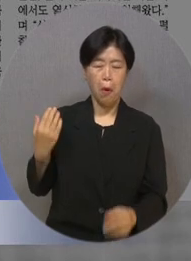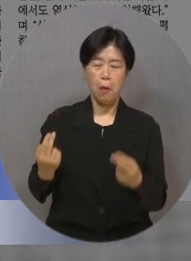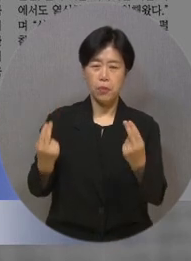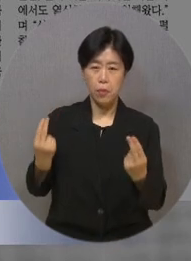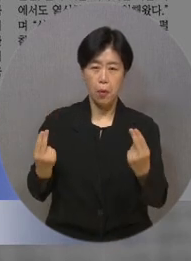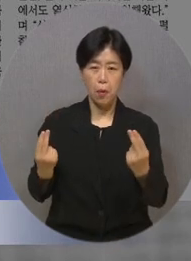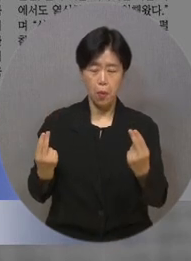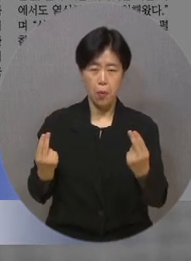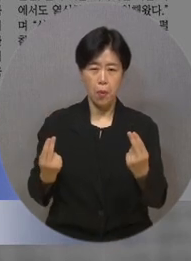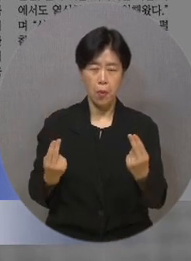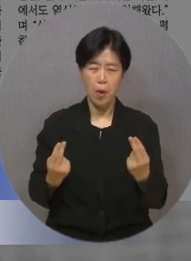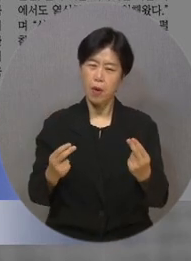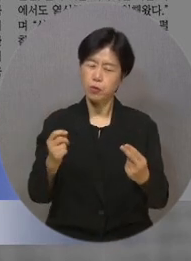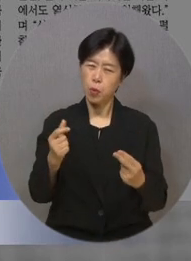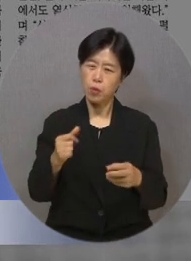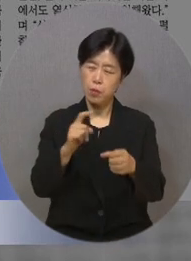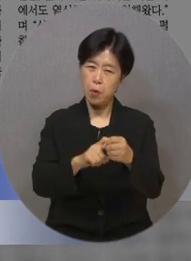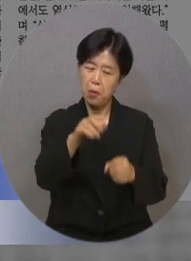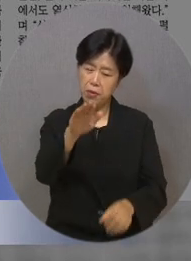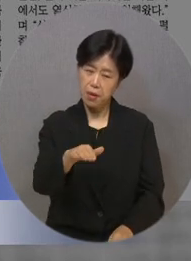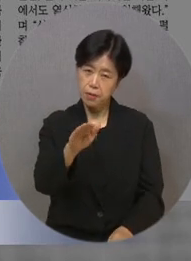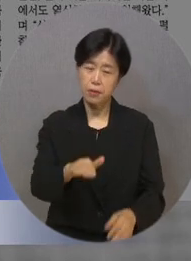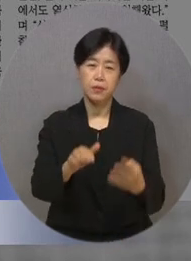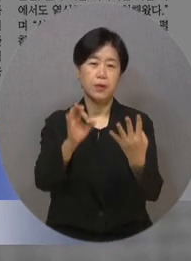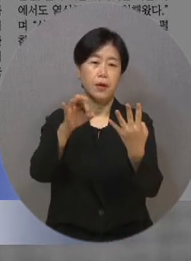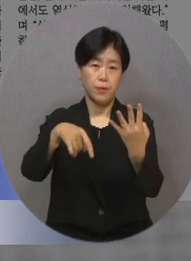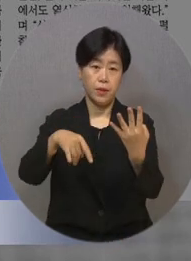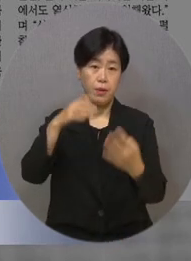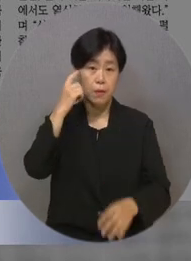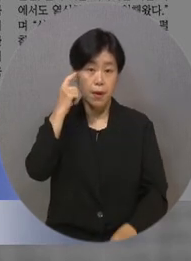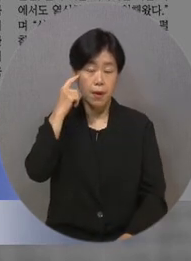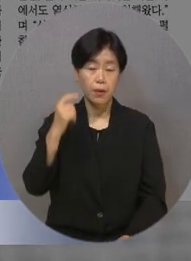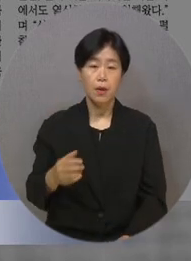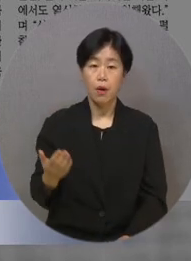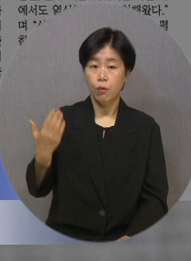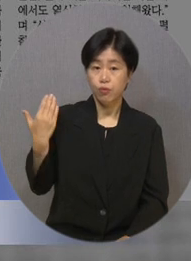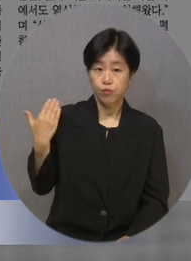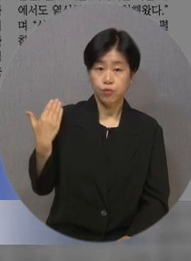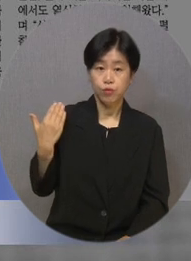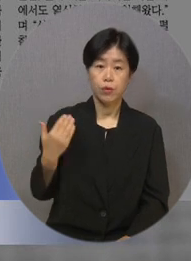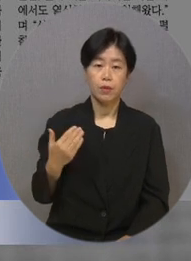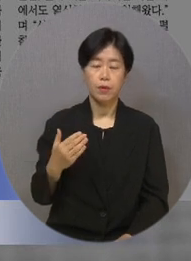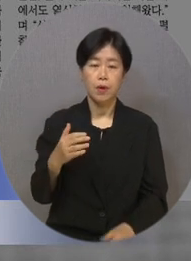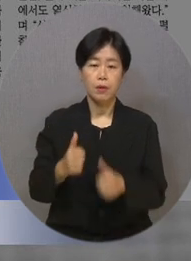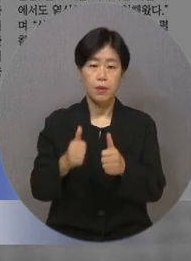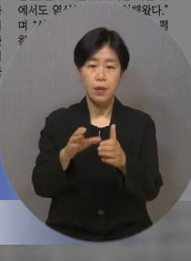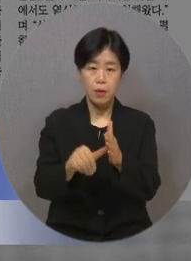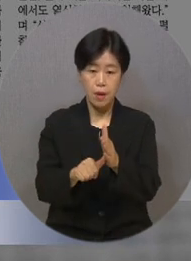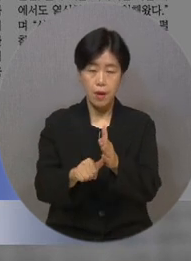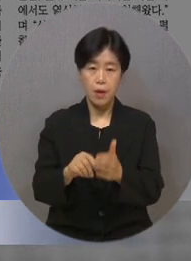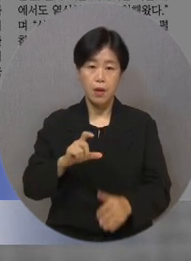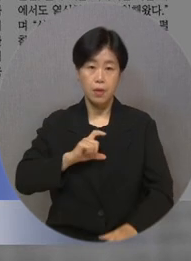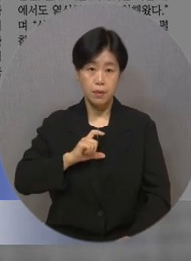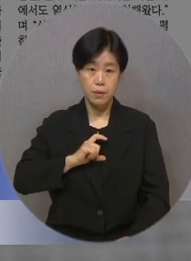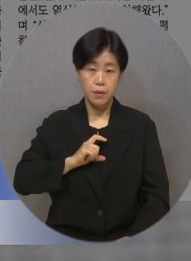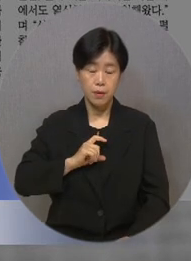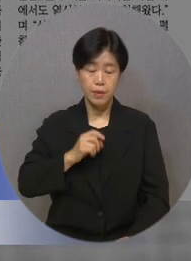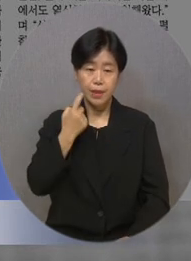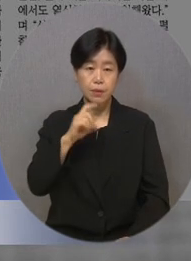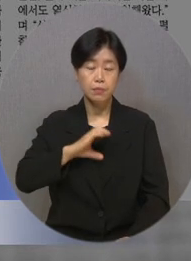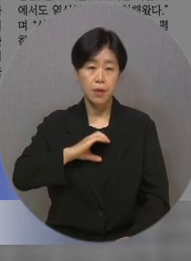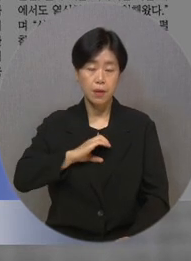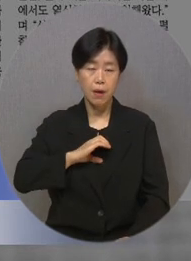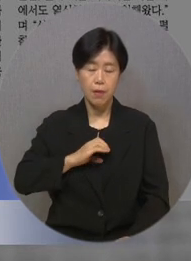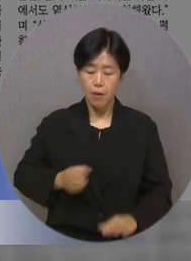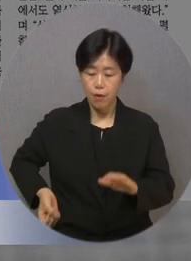조정된 4위인데 지난 2018년 대회에서 금메달 12개를 안겨 준 볼링이 정식 종목에서 제외된 것을